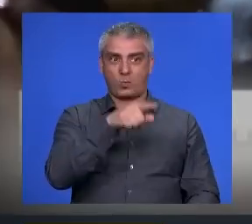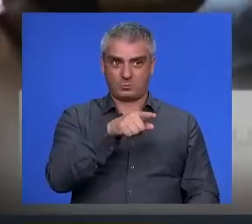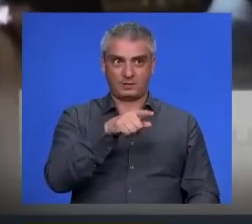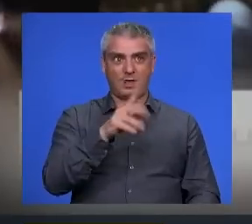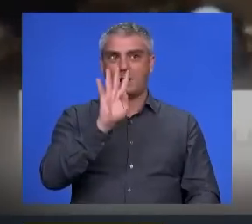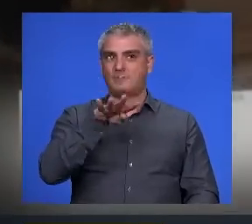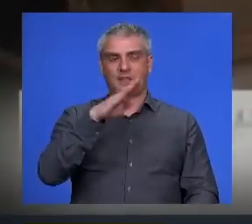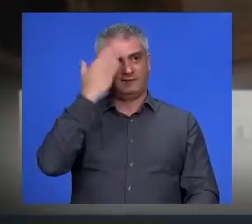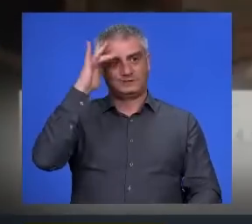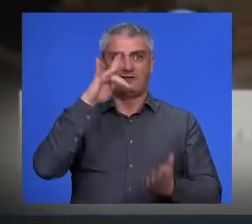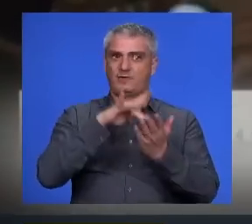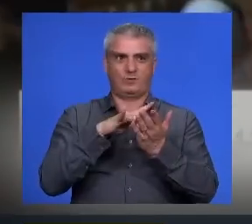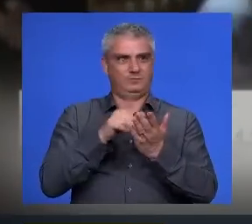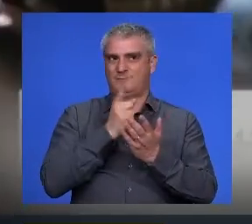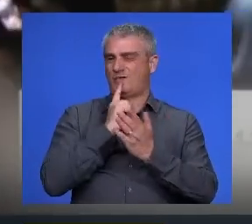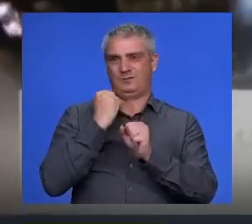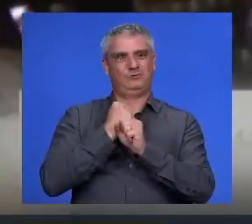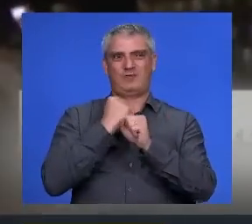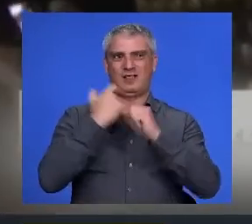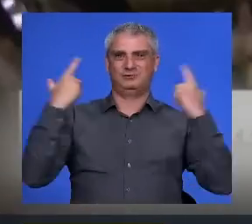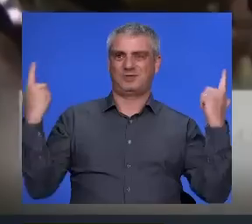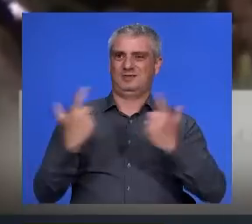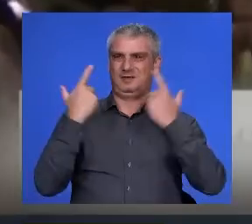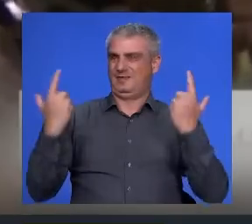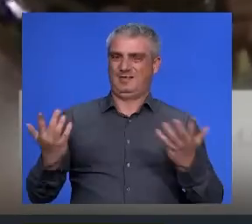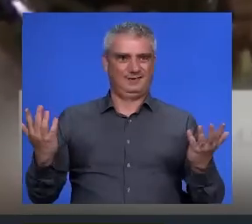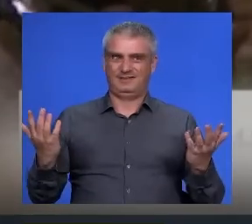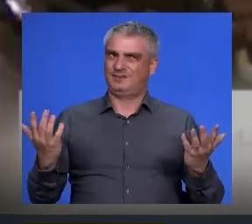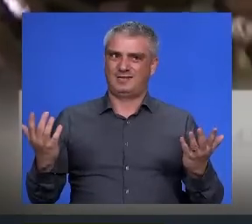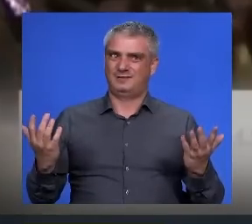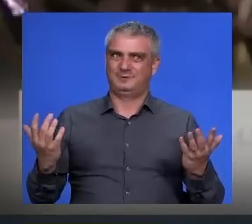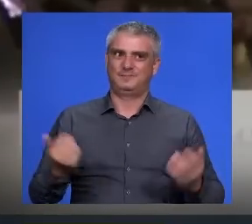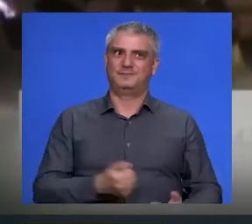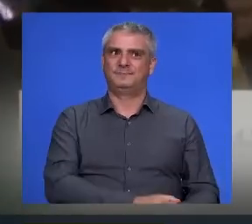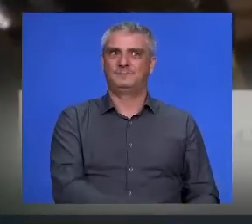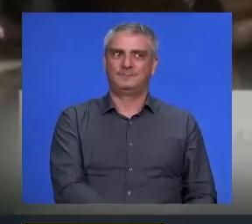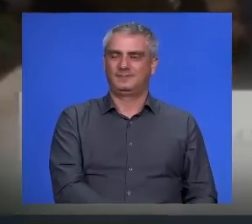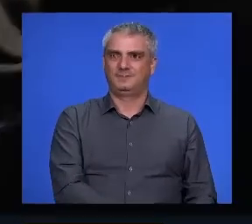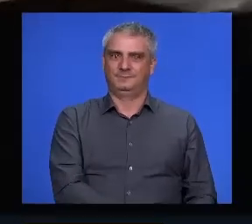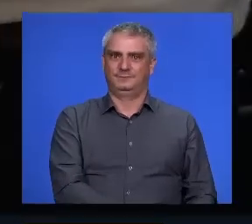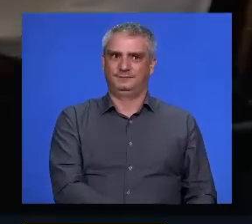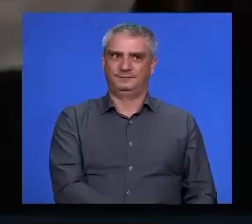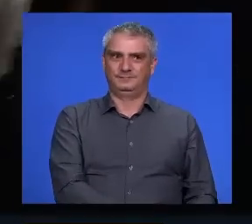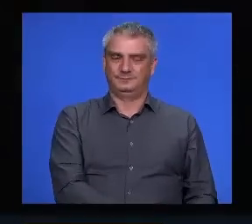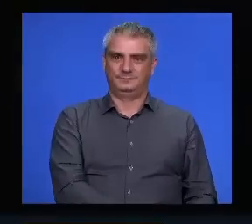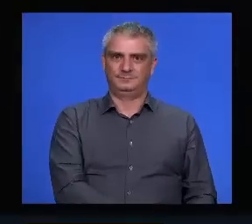للاجانب وللمحليين وهذا ليس كافيا لكي يتم الاحتفال